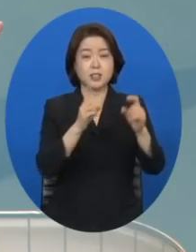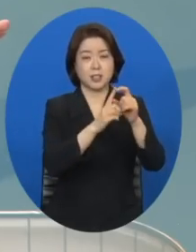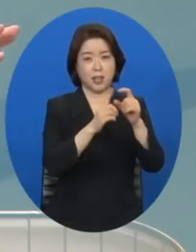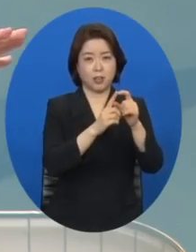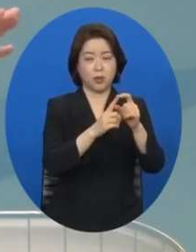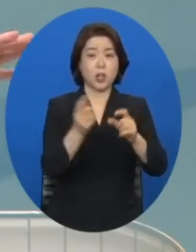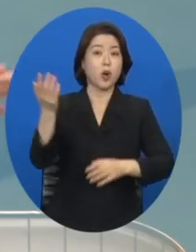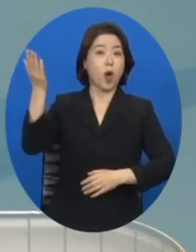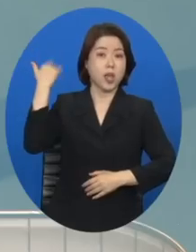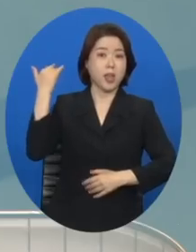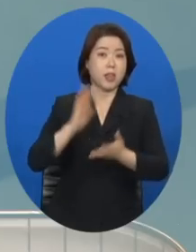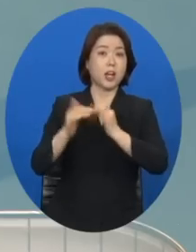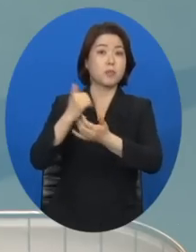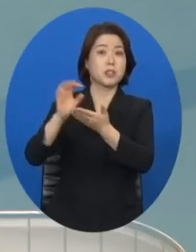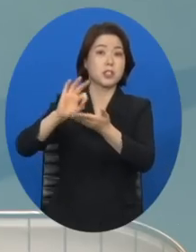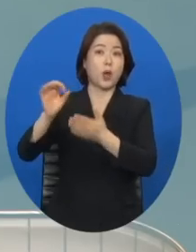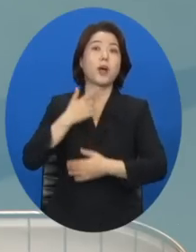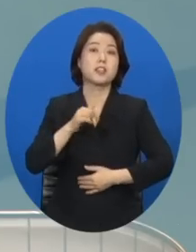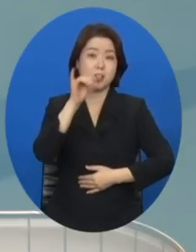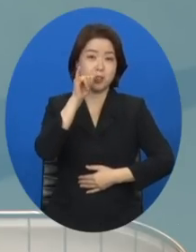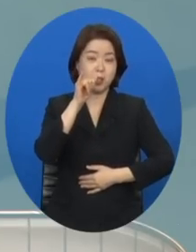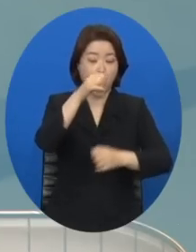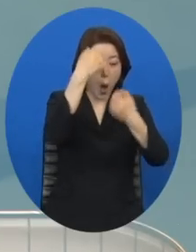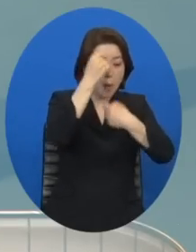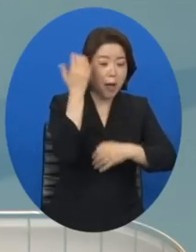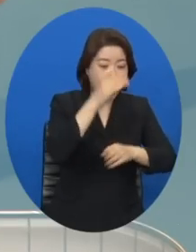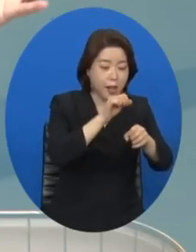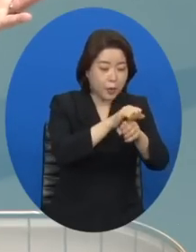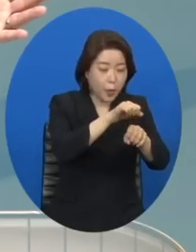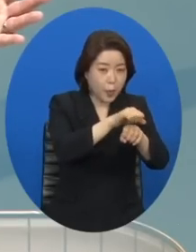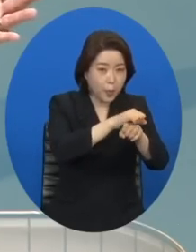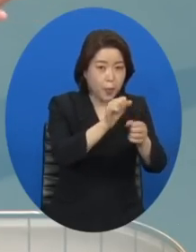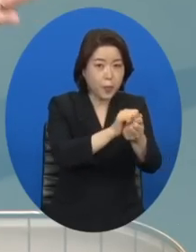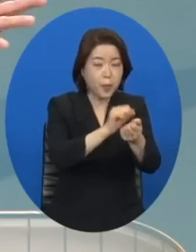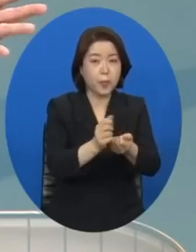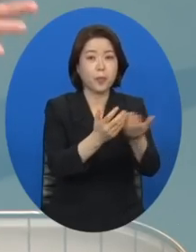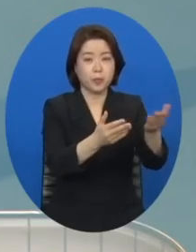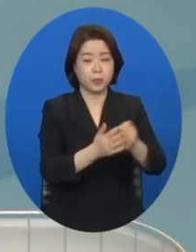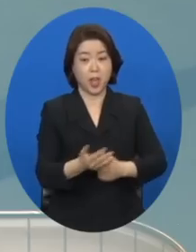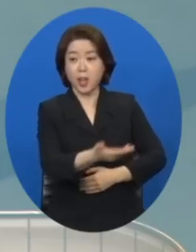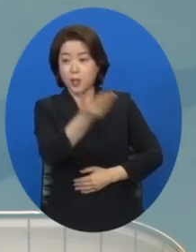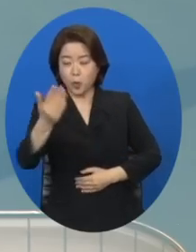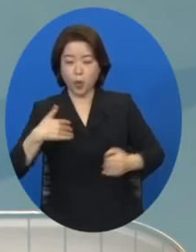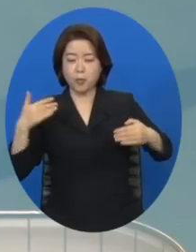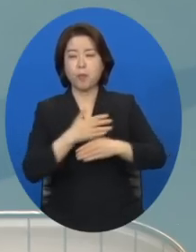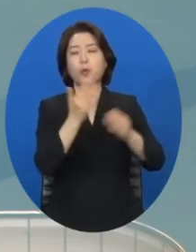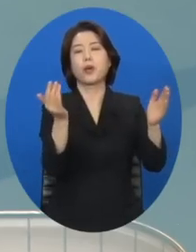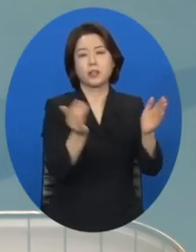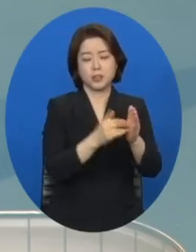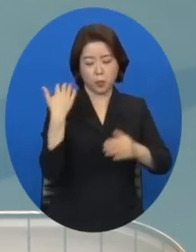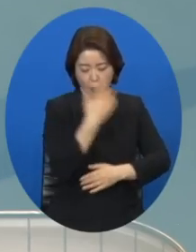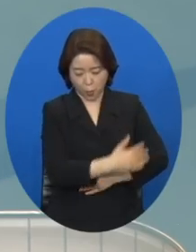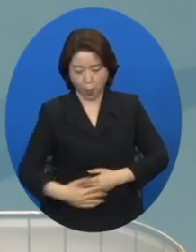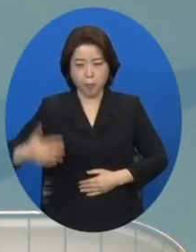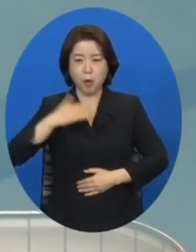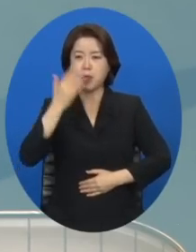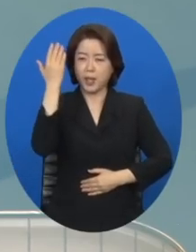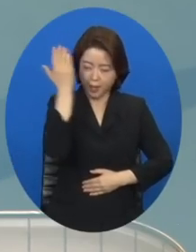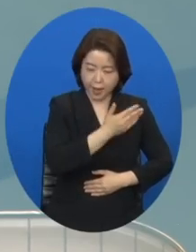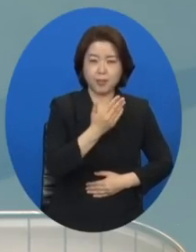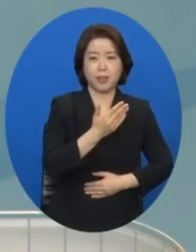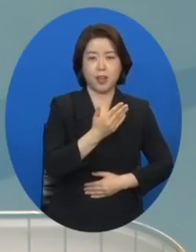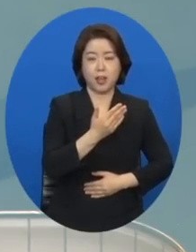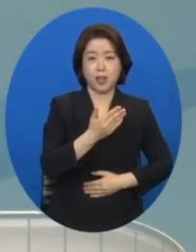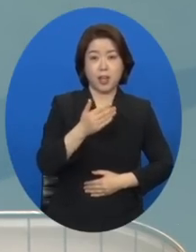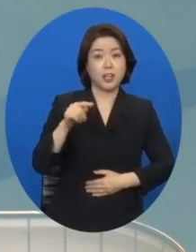예수님이 그 전에 쓰셨어요 언제 쓰셨냐면 세족실 할 때 너희는 목욕하여서 이미 온몸이 깨끗한 자세라 그 깨끗하다